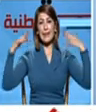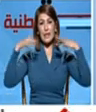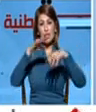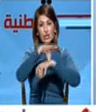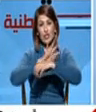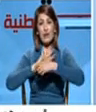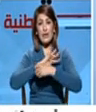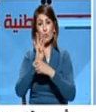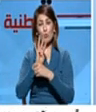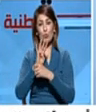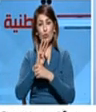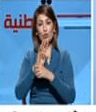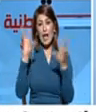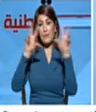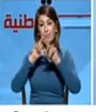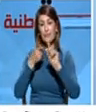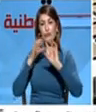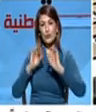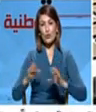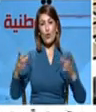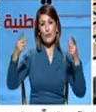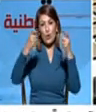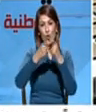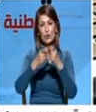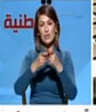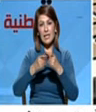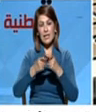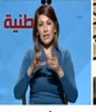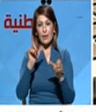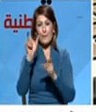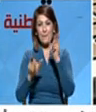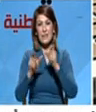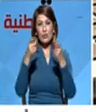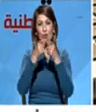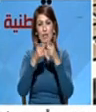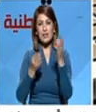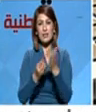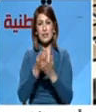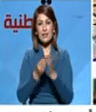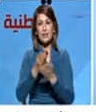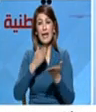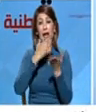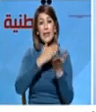اليات الفيديو كونفرنس لمتابعه كل المشاريع ومن بينها مشروع منظومه